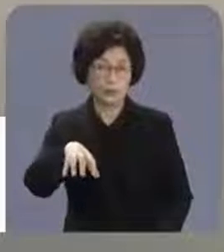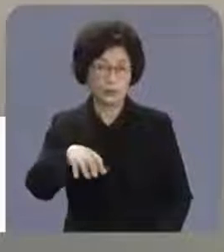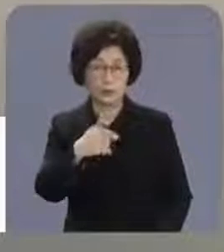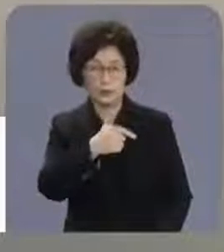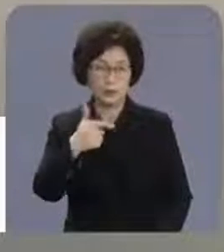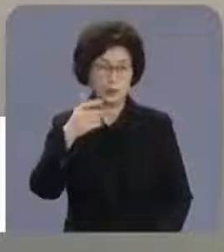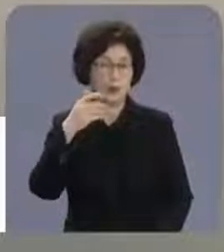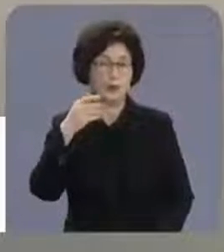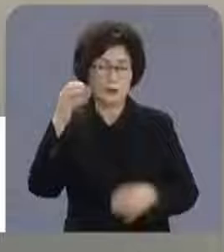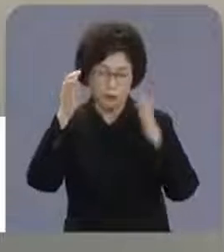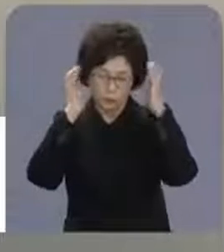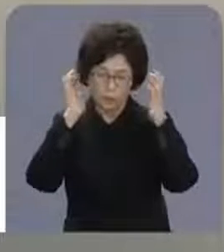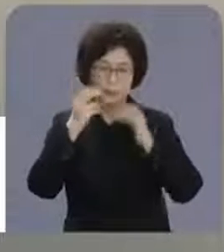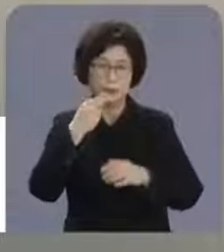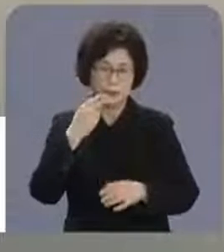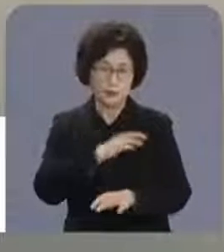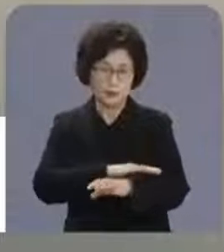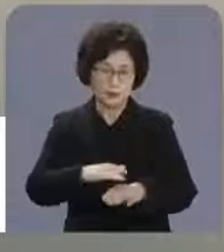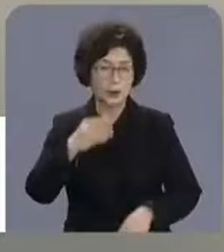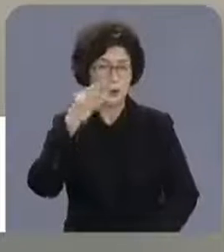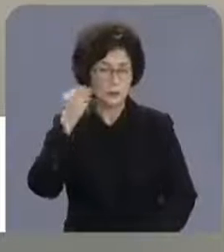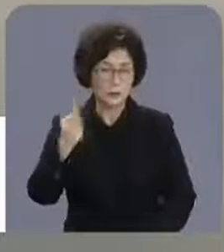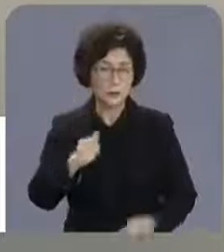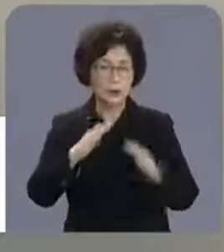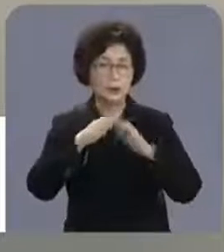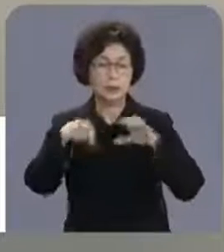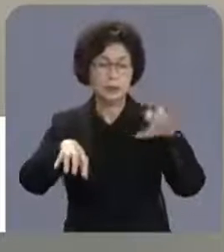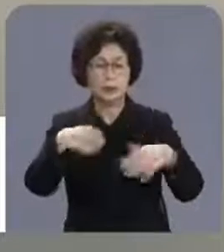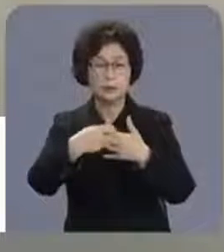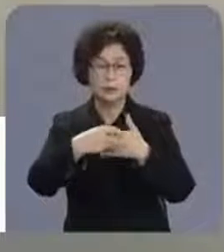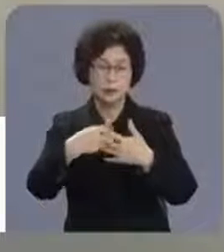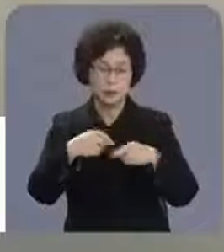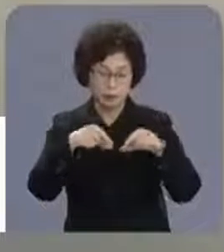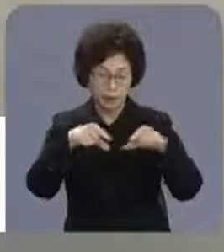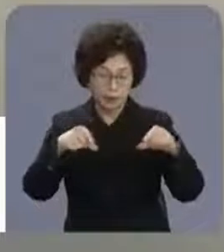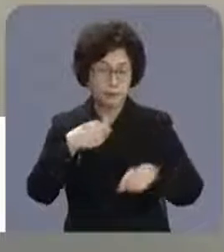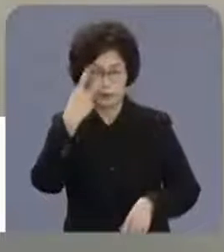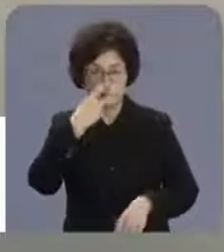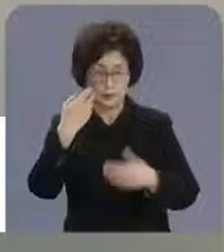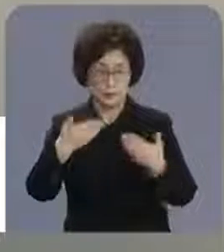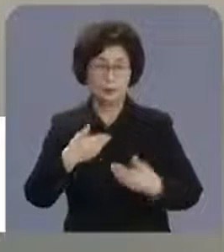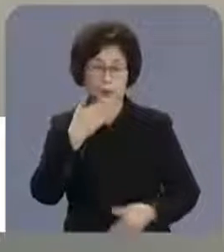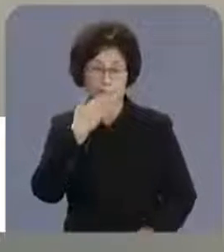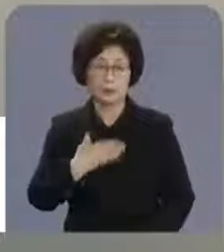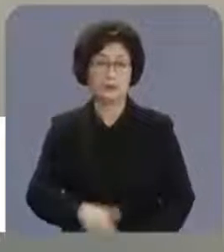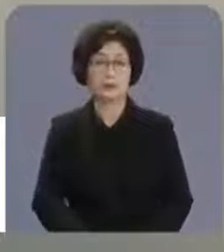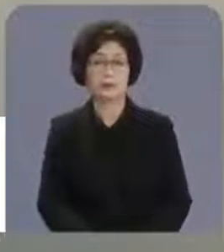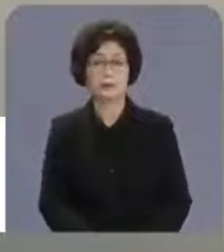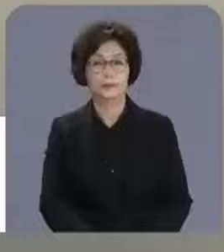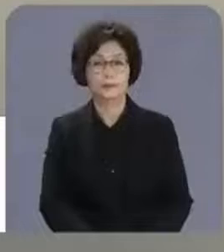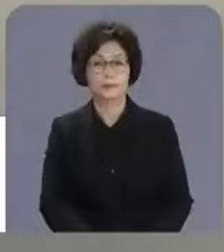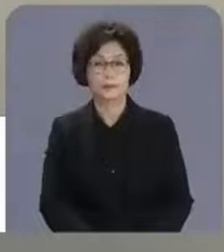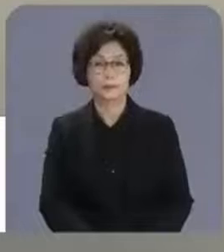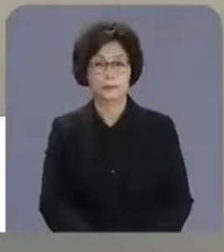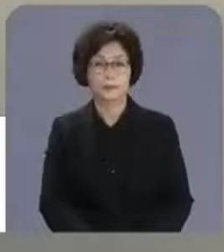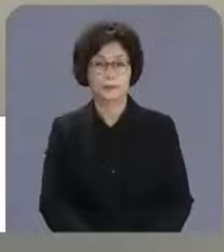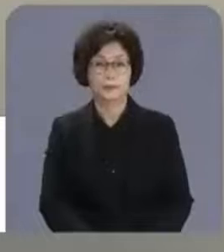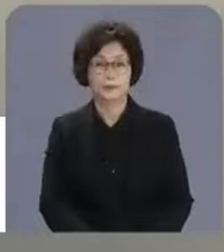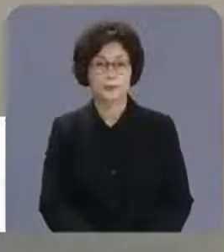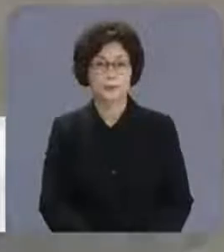없이 진행됐는데요. 동네 병의원에서도 신속 항원 검사를 받을 수 있게 됩니다. 이준석 기자가 현장